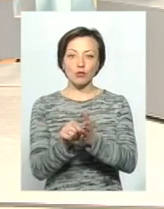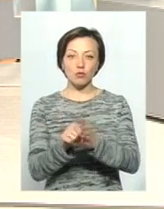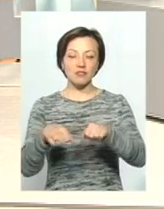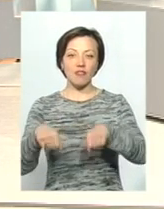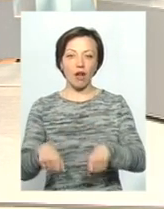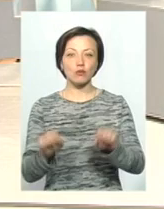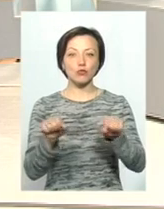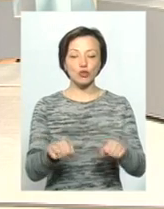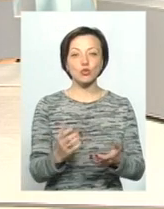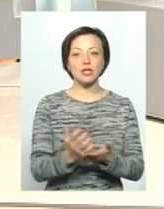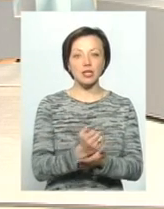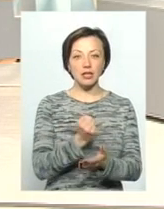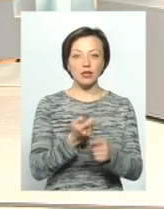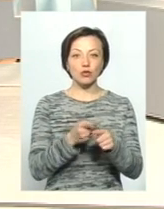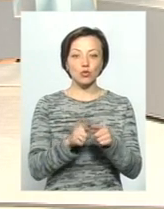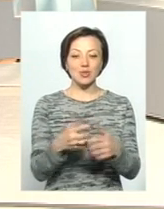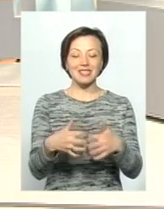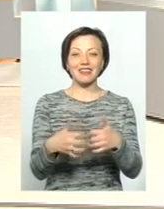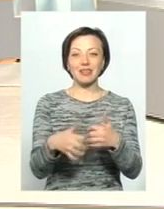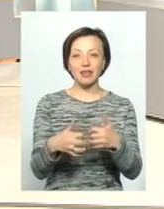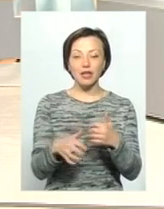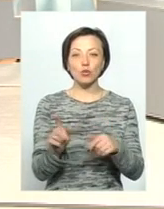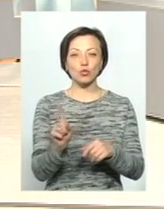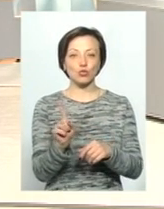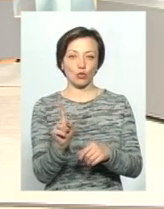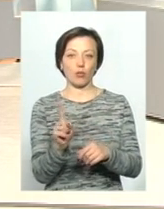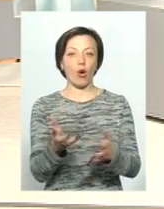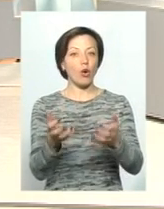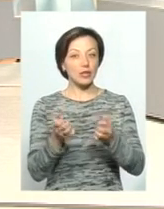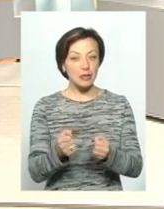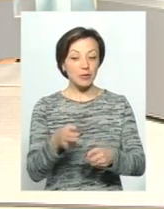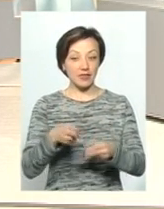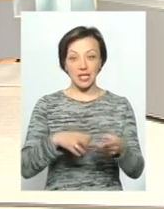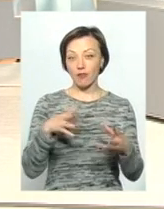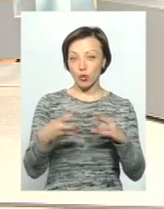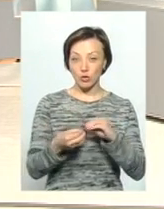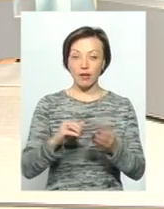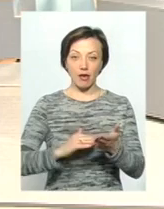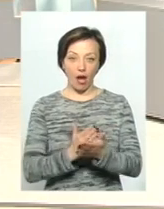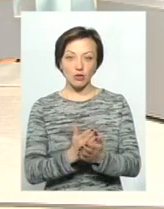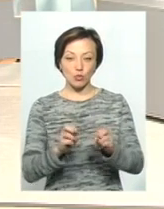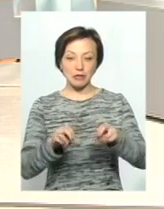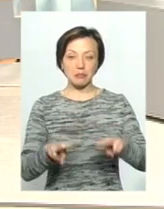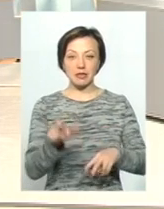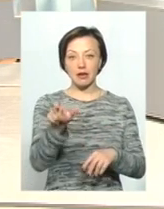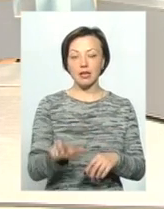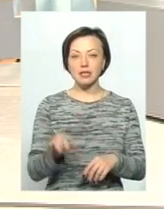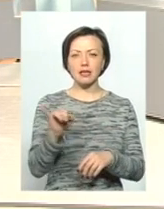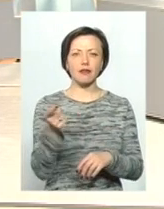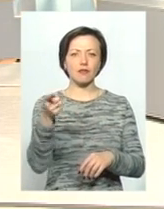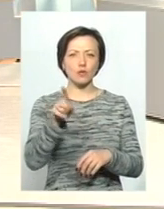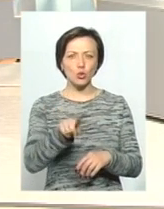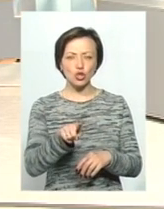владою зможуть знайти оту золоту середину, аби і отримати в кінцевому результаті якісного фахівця, і в той же